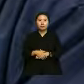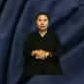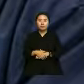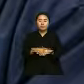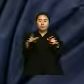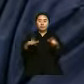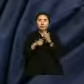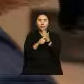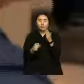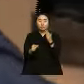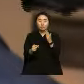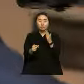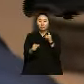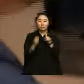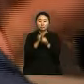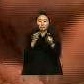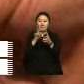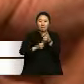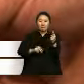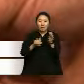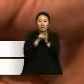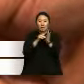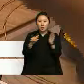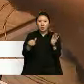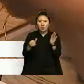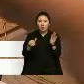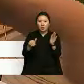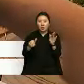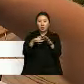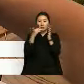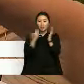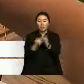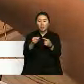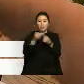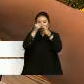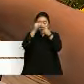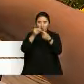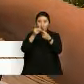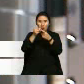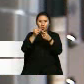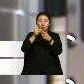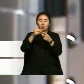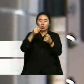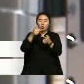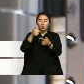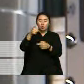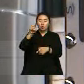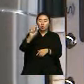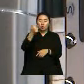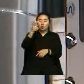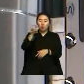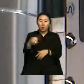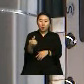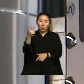하남시 지역화폐 하머니는 1인당 판매 기준으로 경기도 전체 1위를 놓고서 군포시와